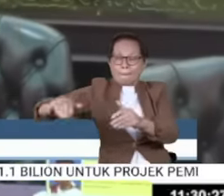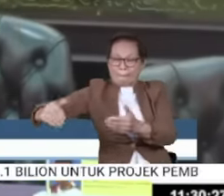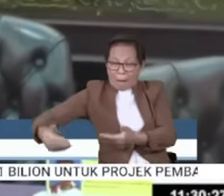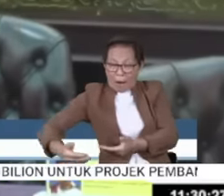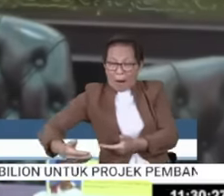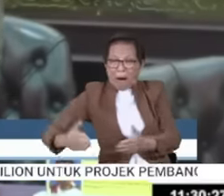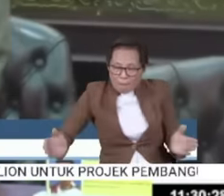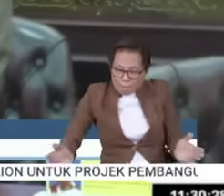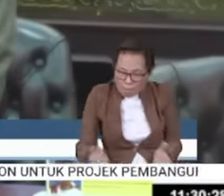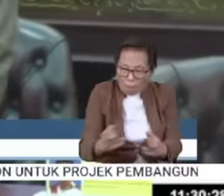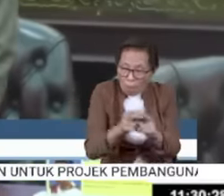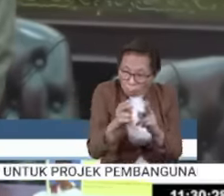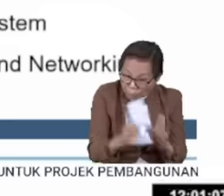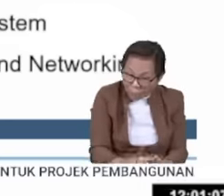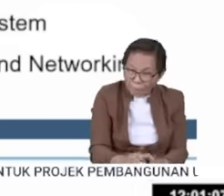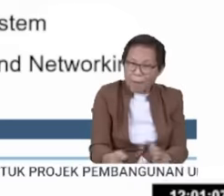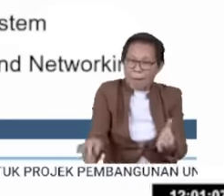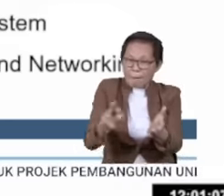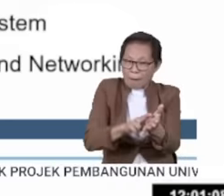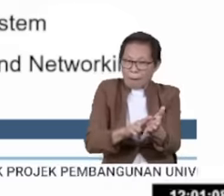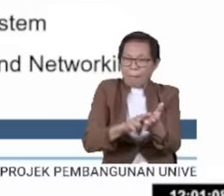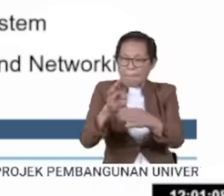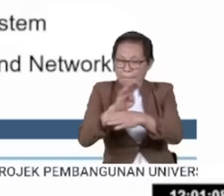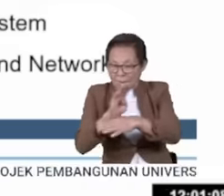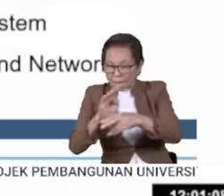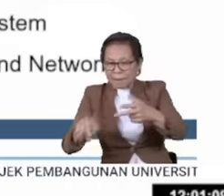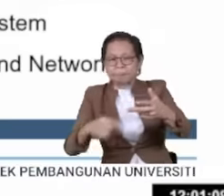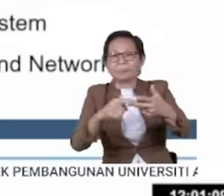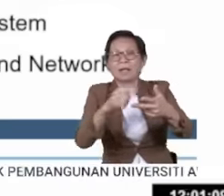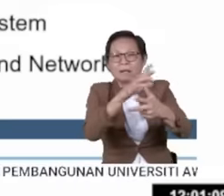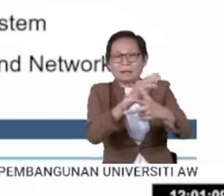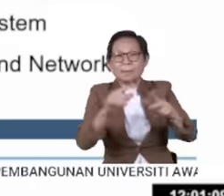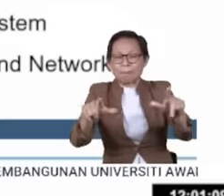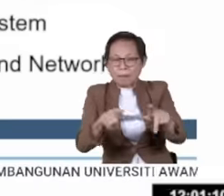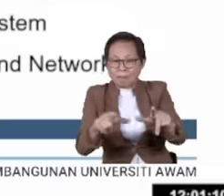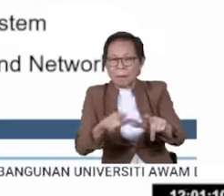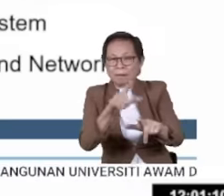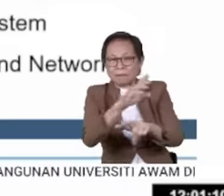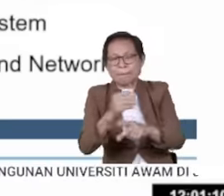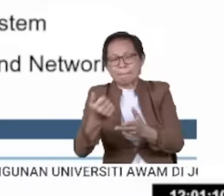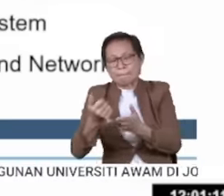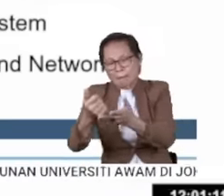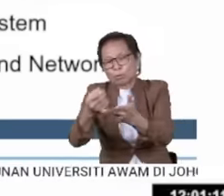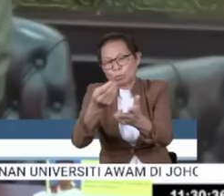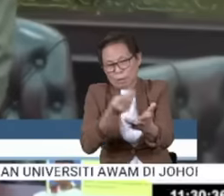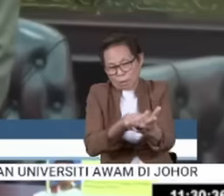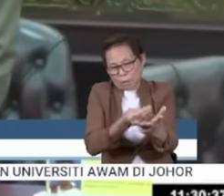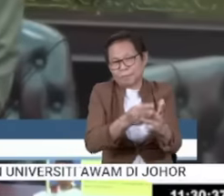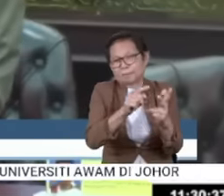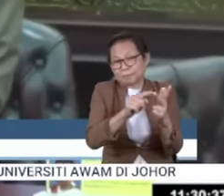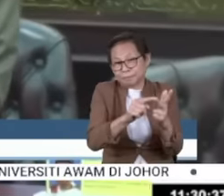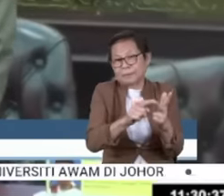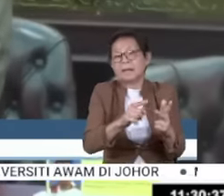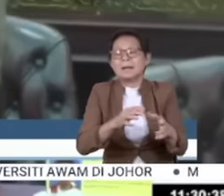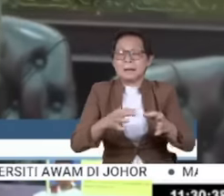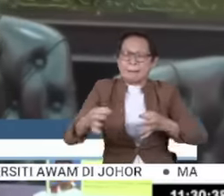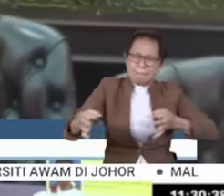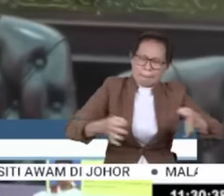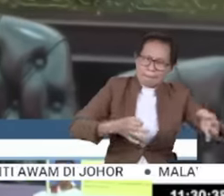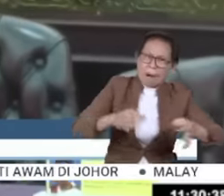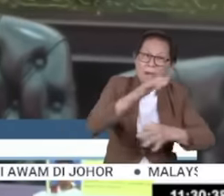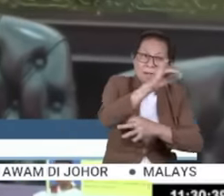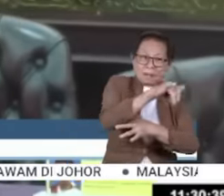motivasi ke usahawanan pendaftaran perniagaan dan pelesenan selain bantuan keuangan beliau menjelaskan